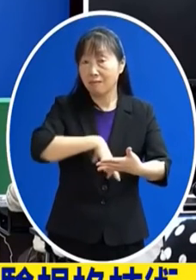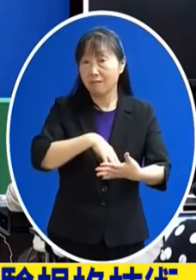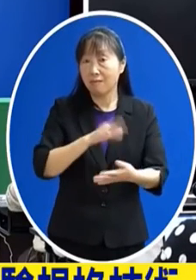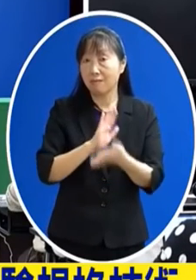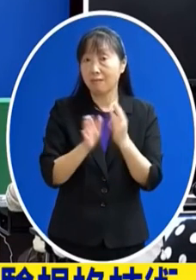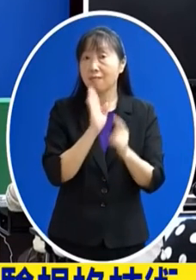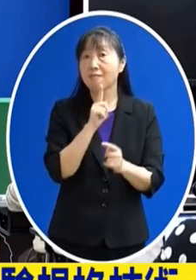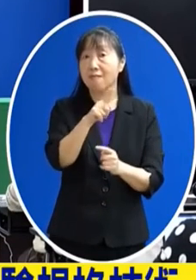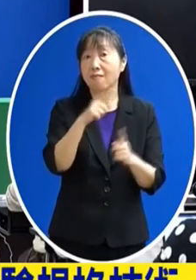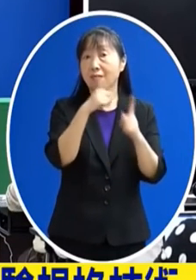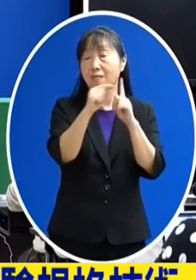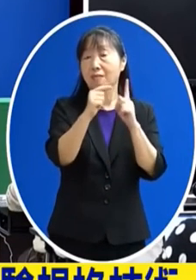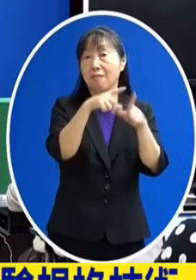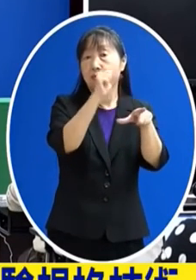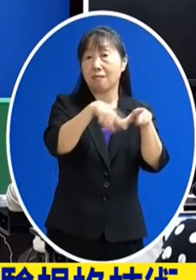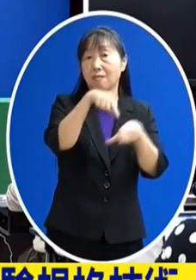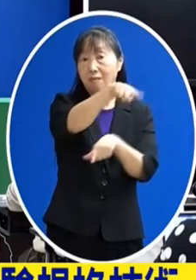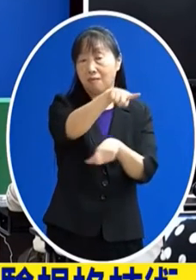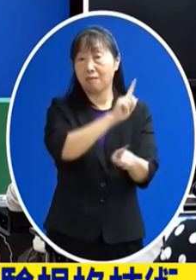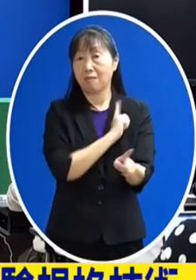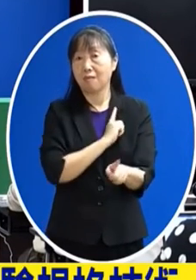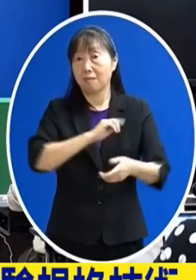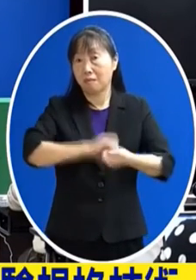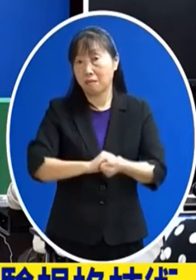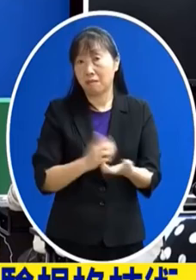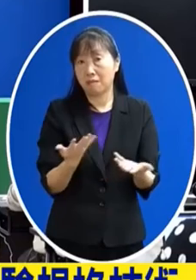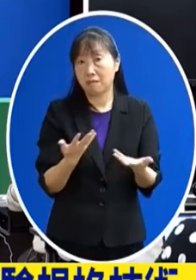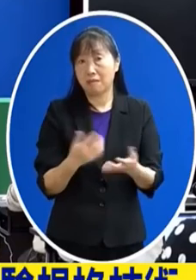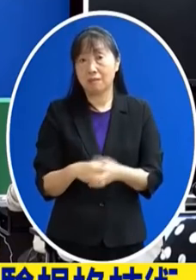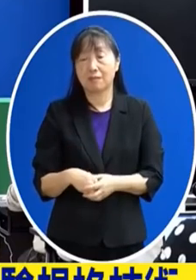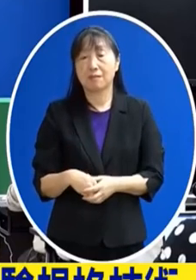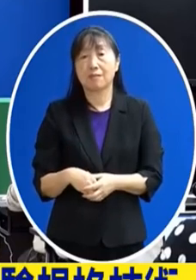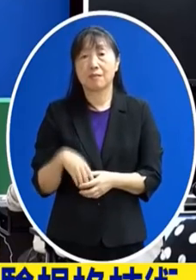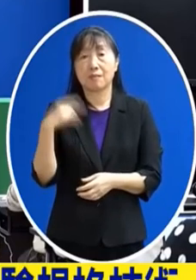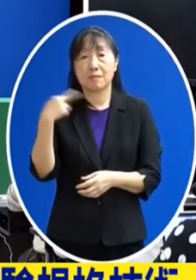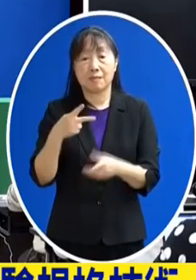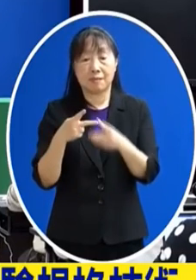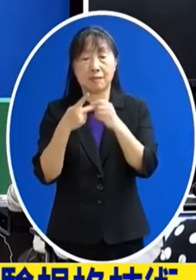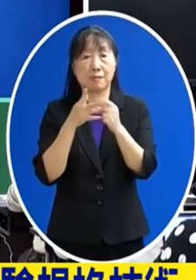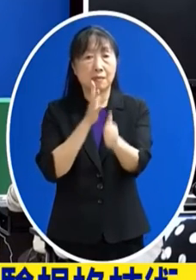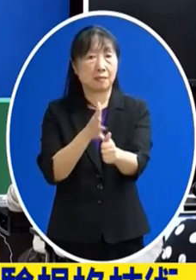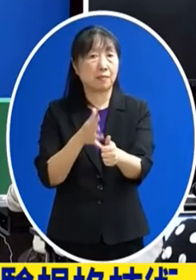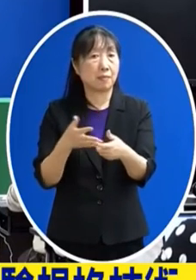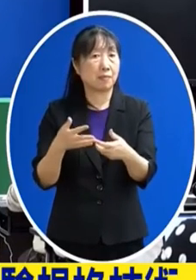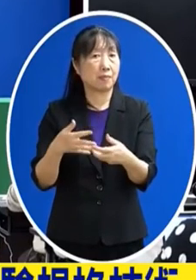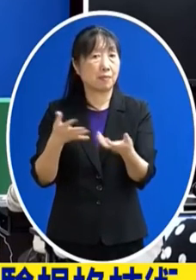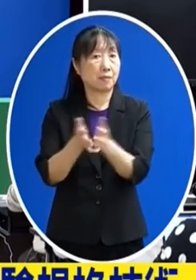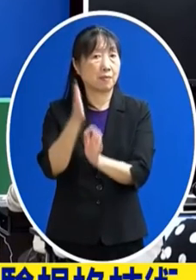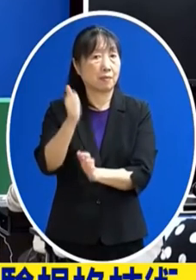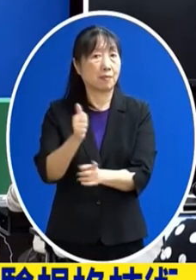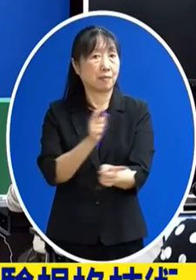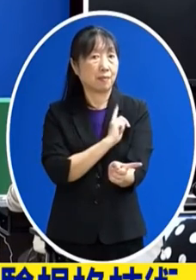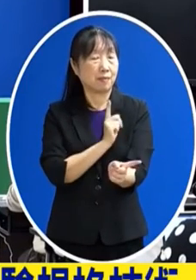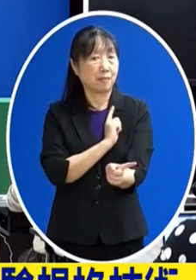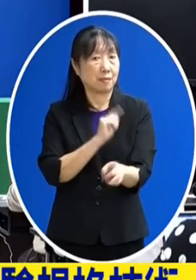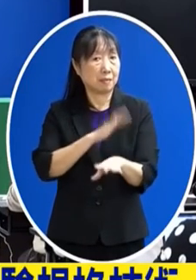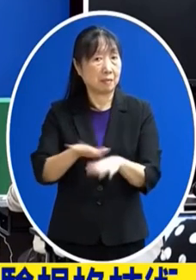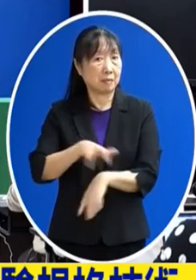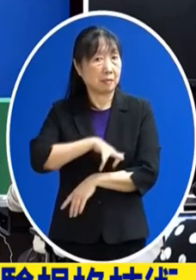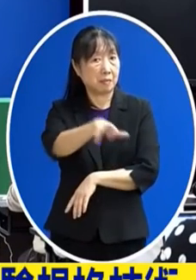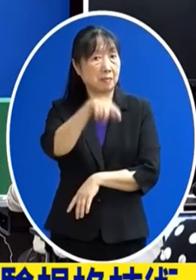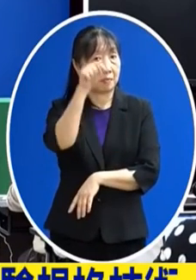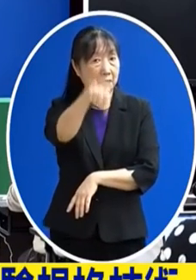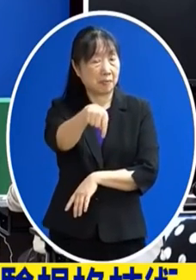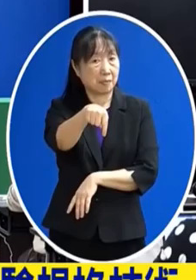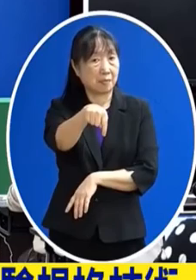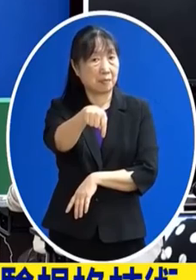各个旅行社、旅行团来决定？那第二个问题想请教，部长本人个人会不会直接当薄流泡泡的